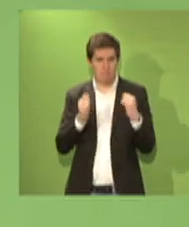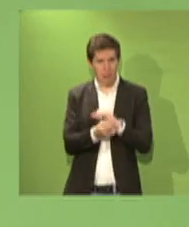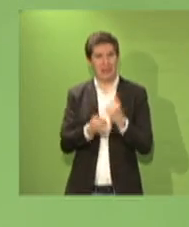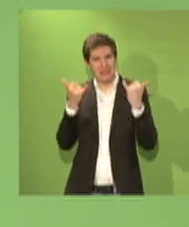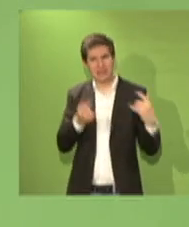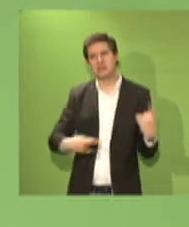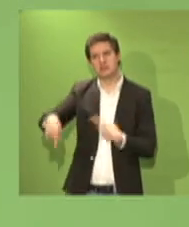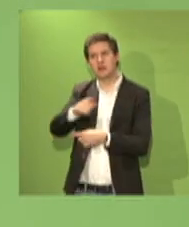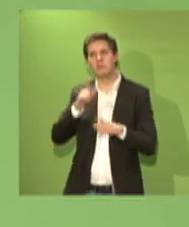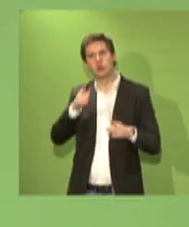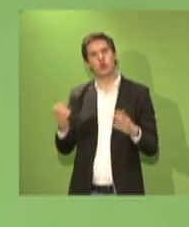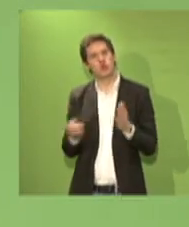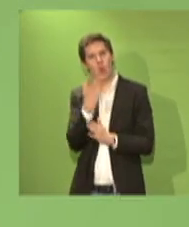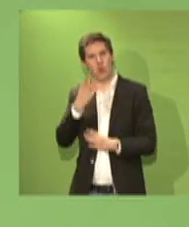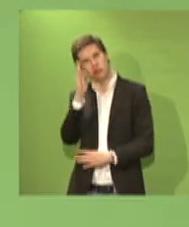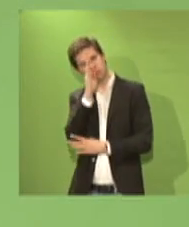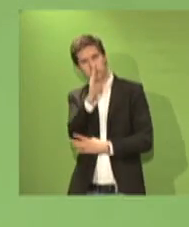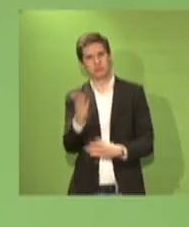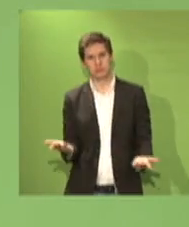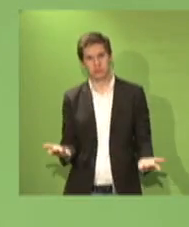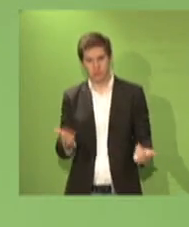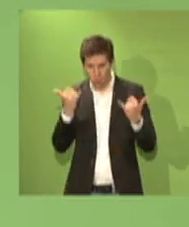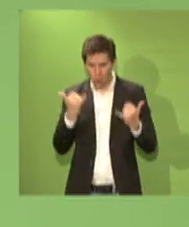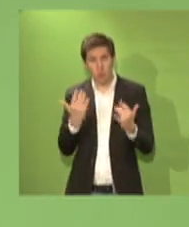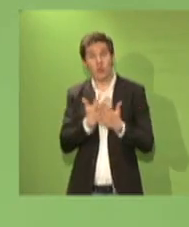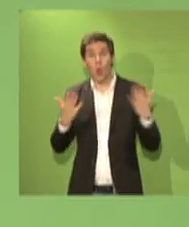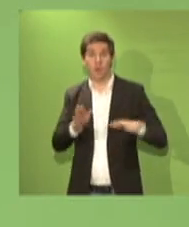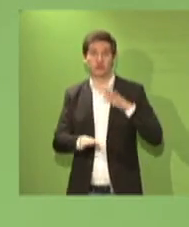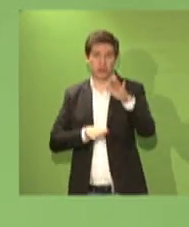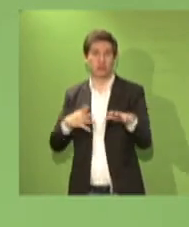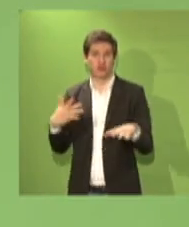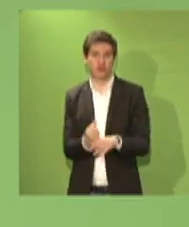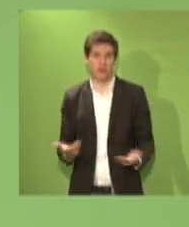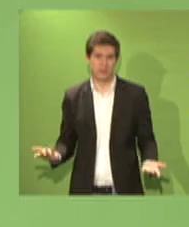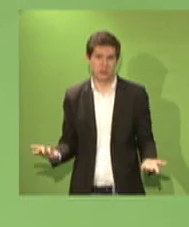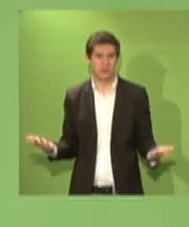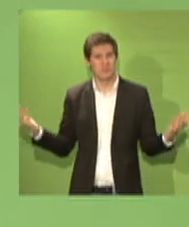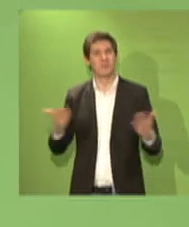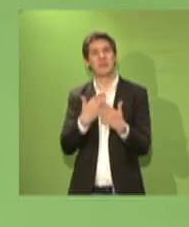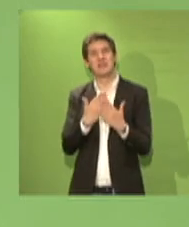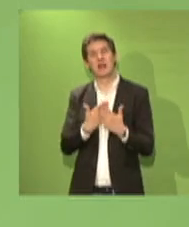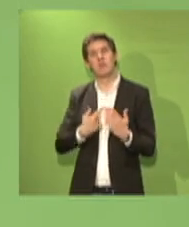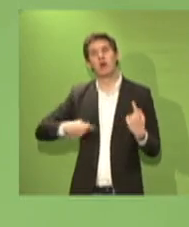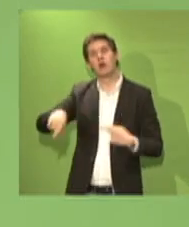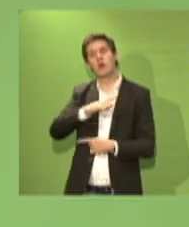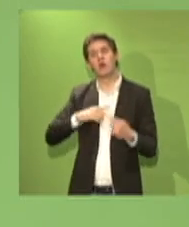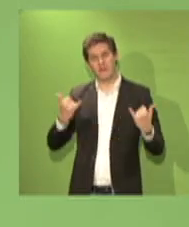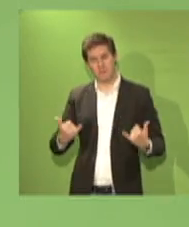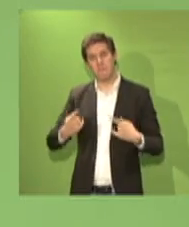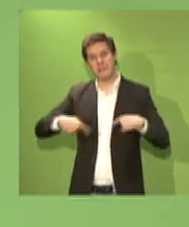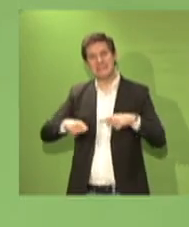neu auszurichten. Und da können wir heute einen großen Schritt nach vorne machen. Und auch deswegen haben wir im